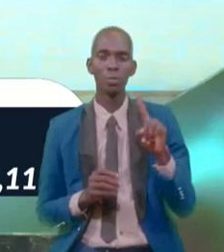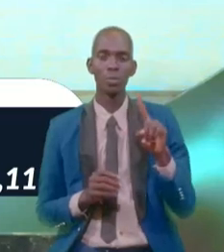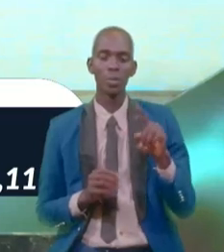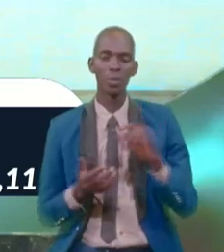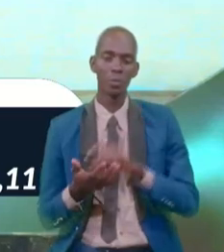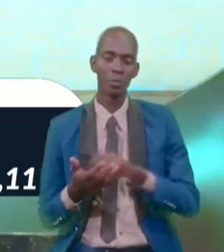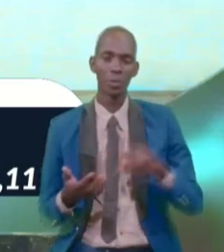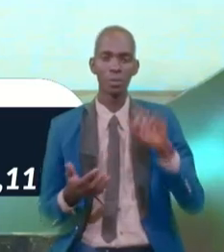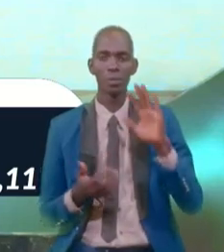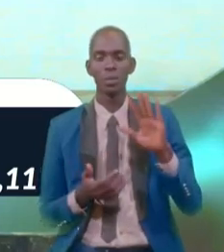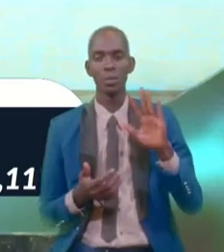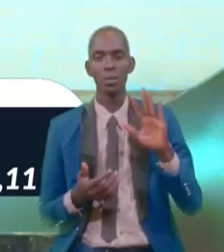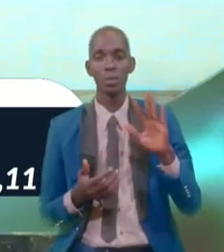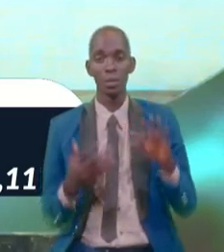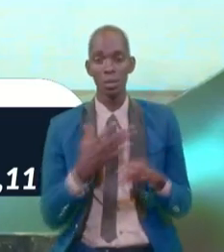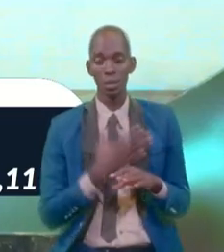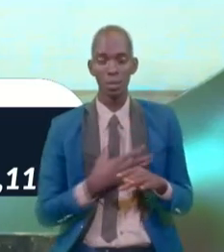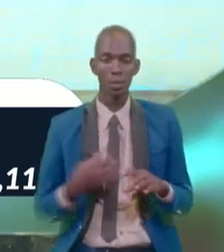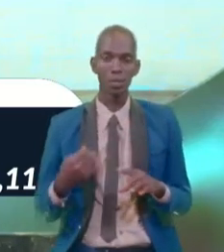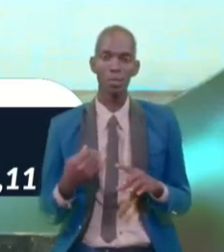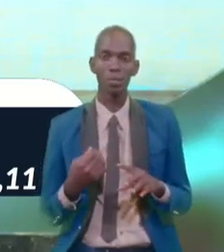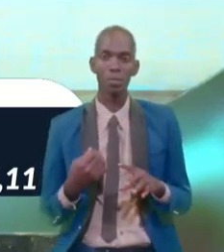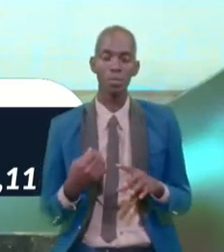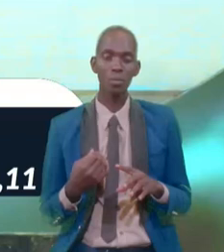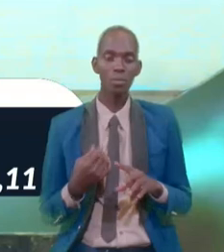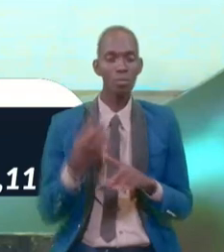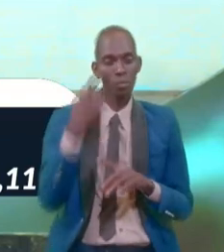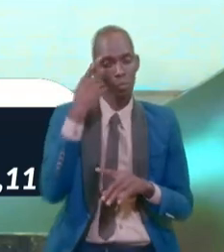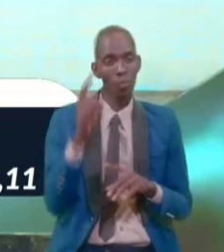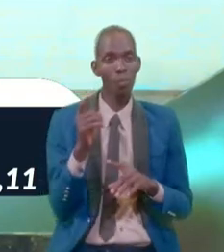Apocalypse 1, verset 5. Et de la part de Jésus-Christ,